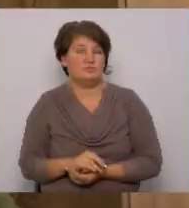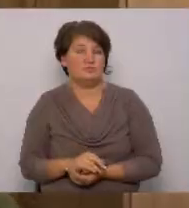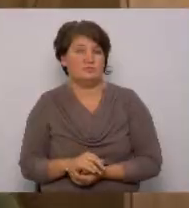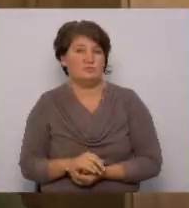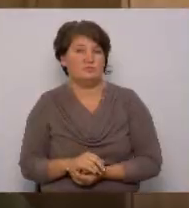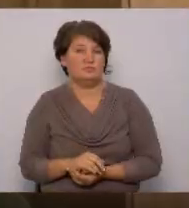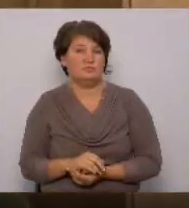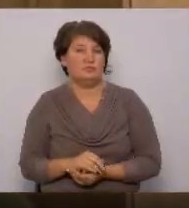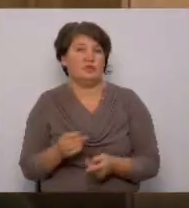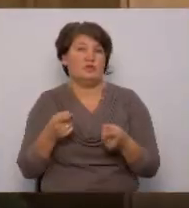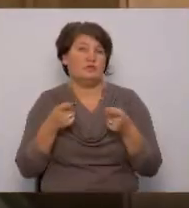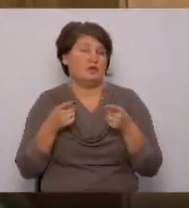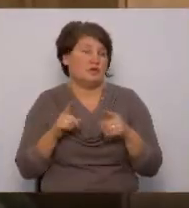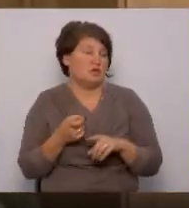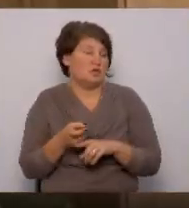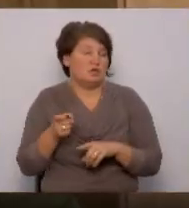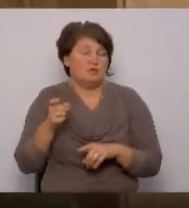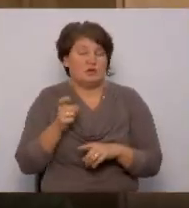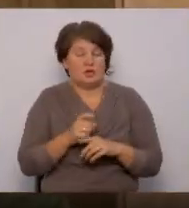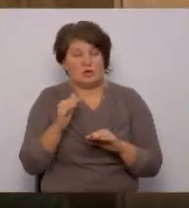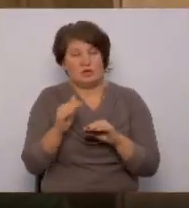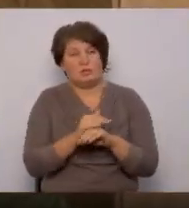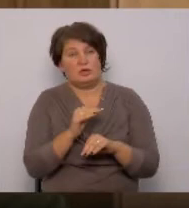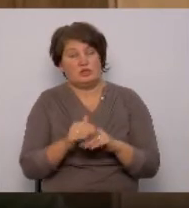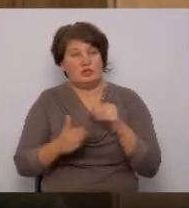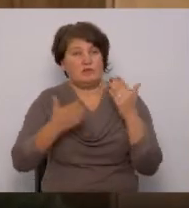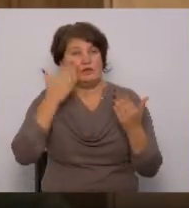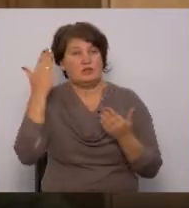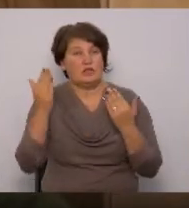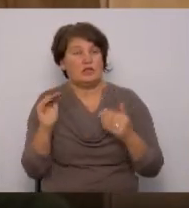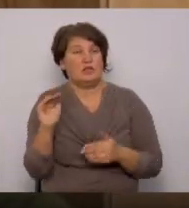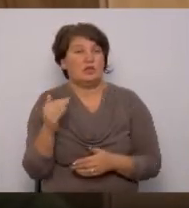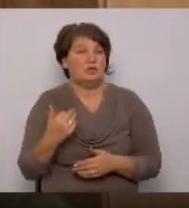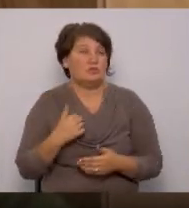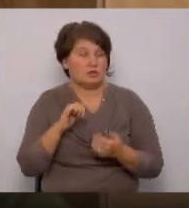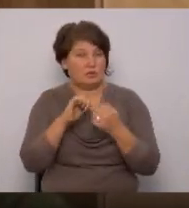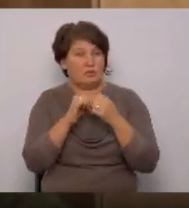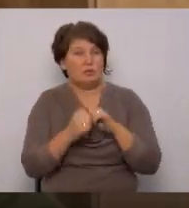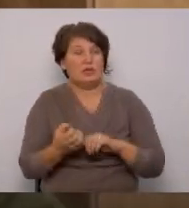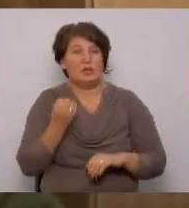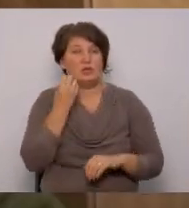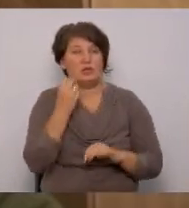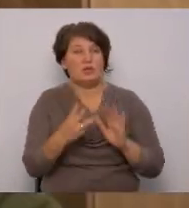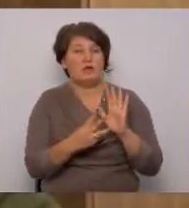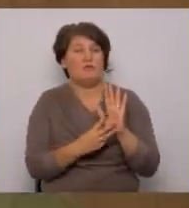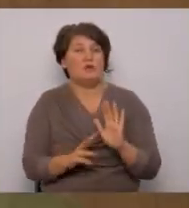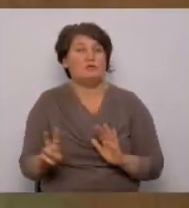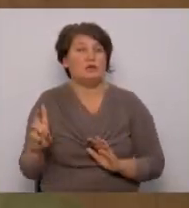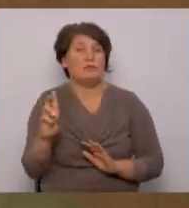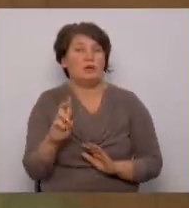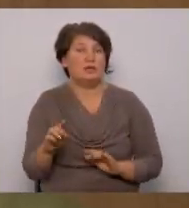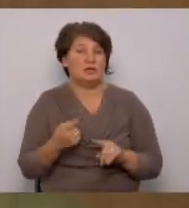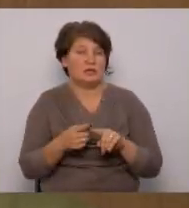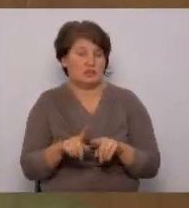Був надзвичайно веселою, надзвичайно доброзичливою дитиною. Мені запам'яталося, коли на 8 березня ця